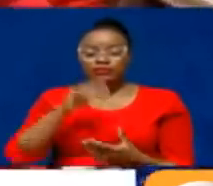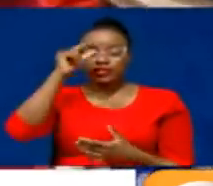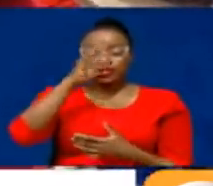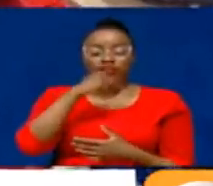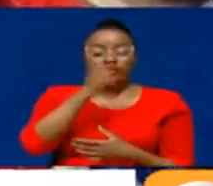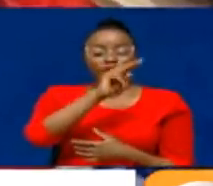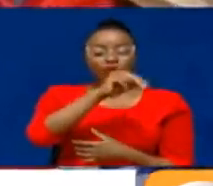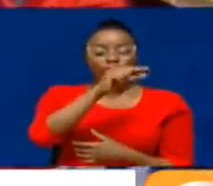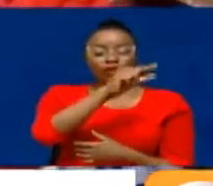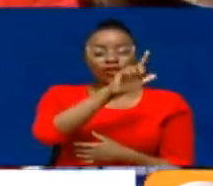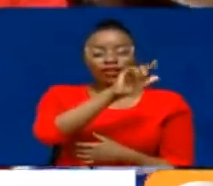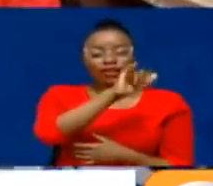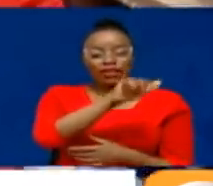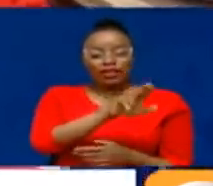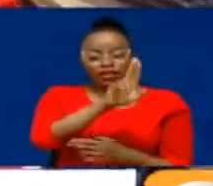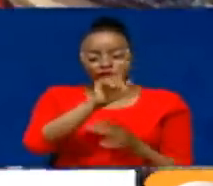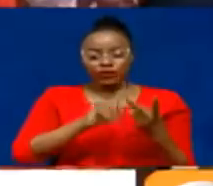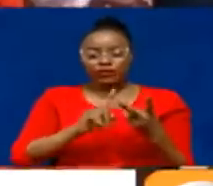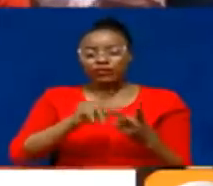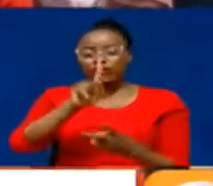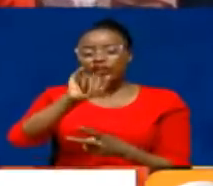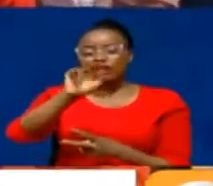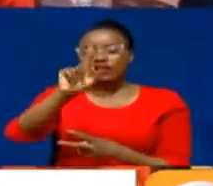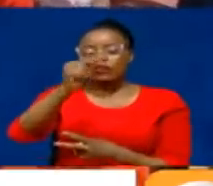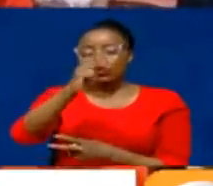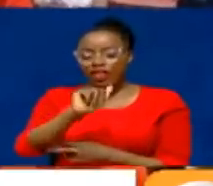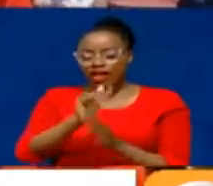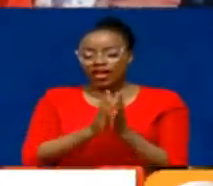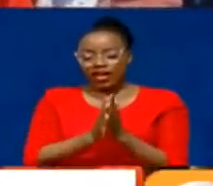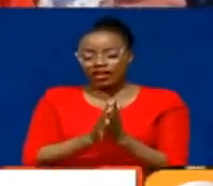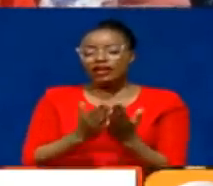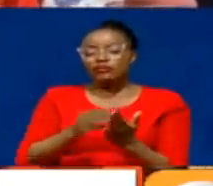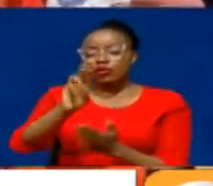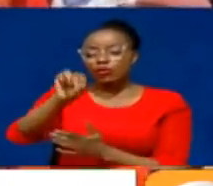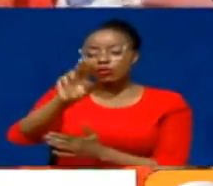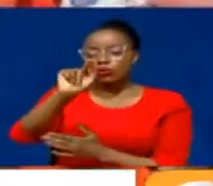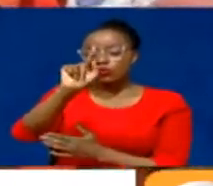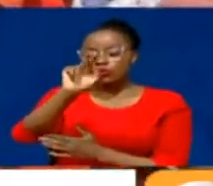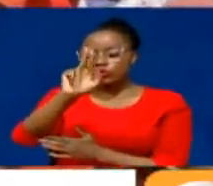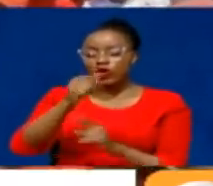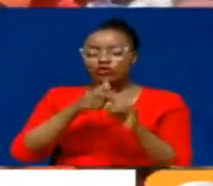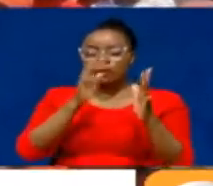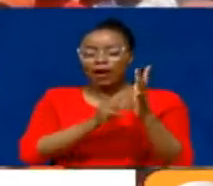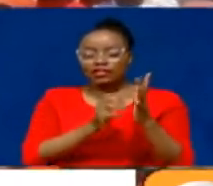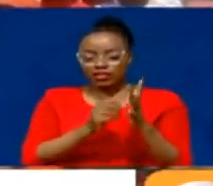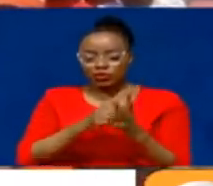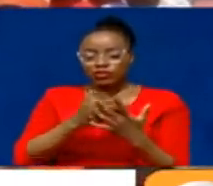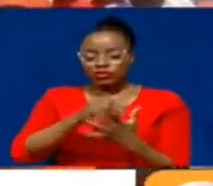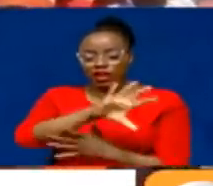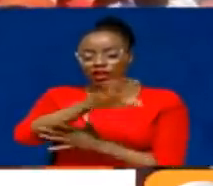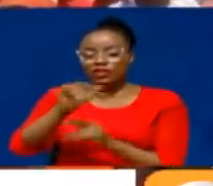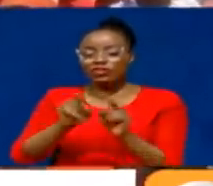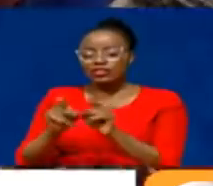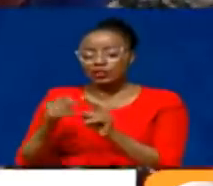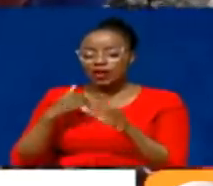Magavana Charity Ngilu wa Kitui, Kivutha Kibwana wa Makueni na Alfred Mutua wa Machakos walifanya mikutano katika maeneo